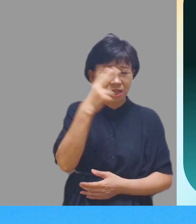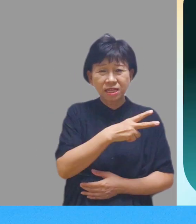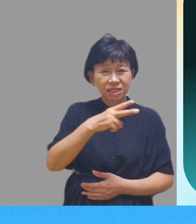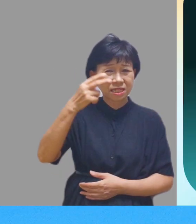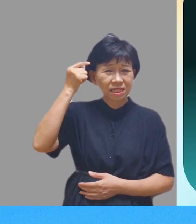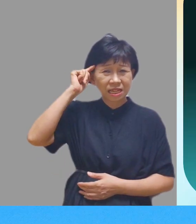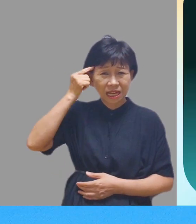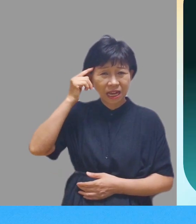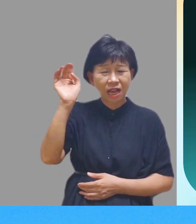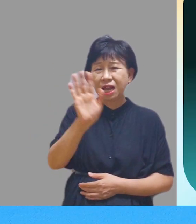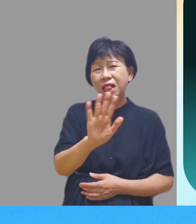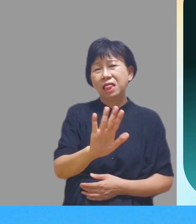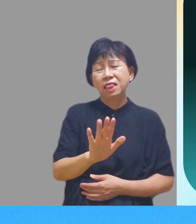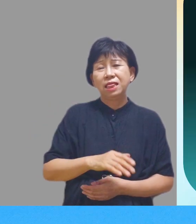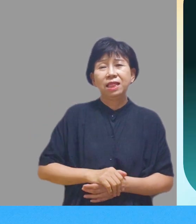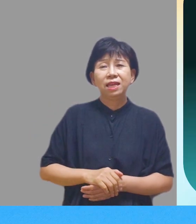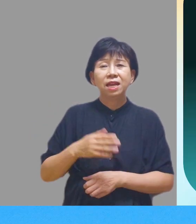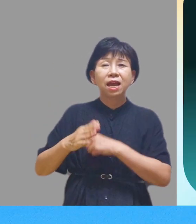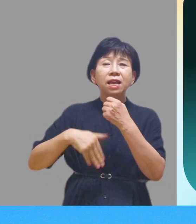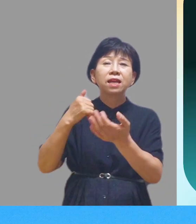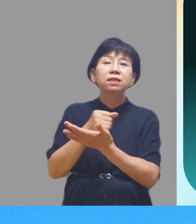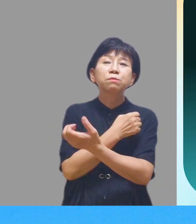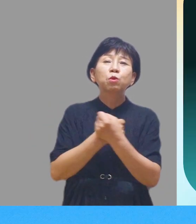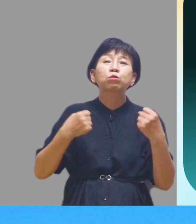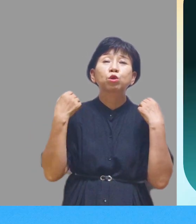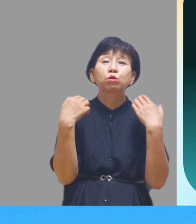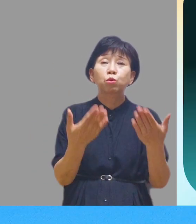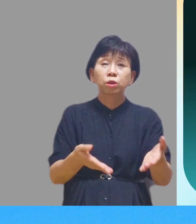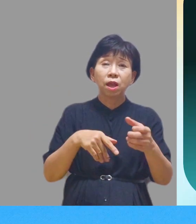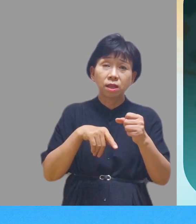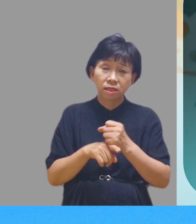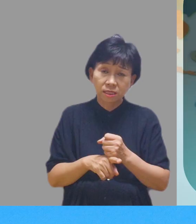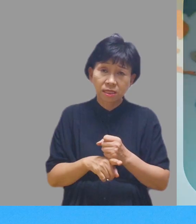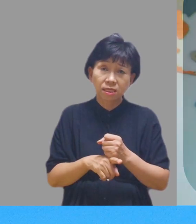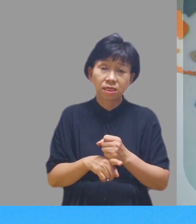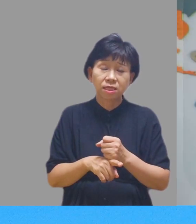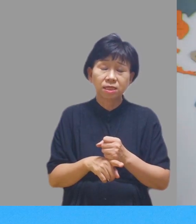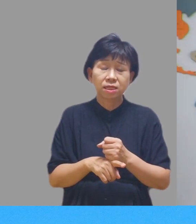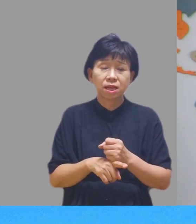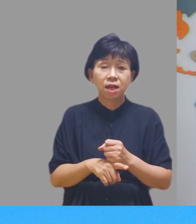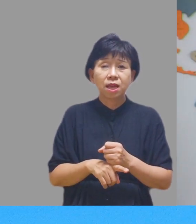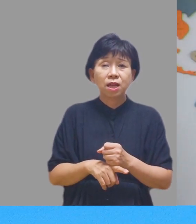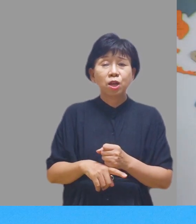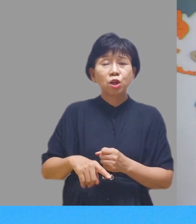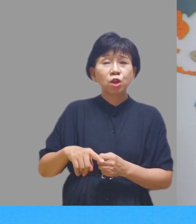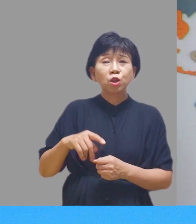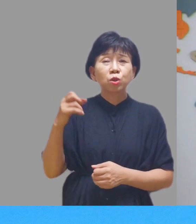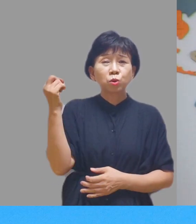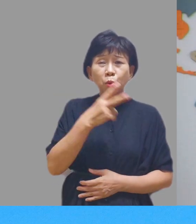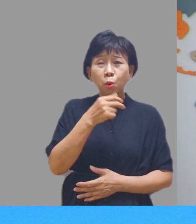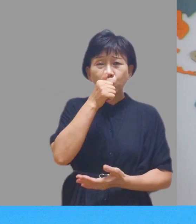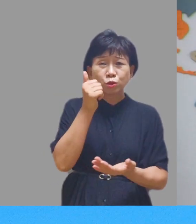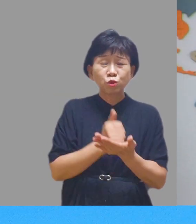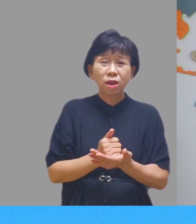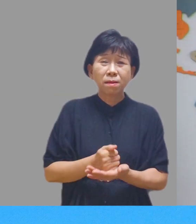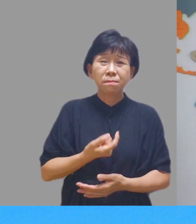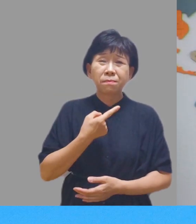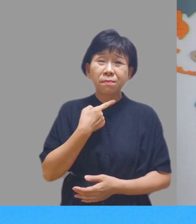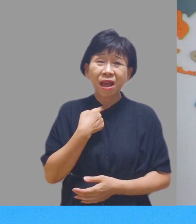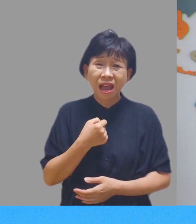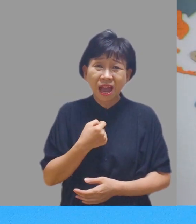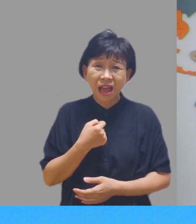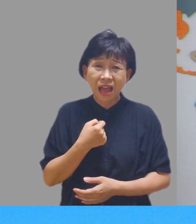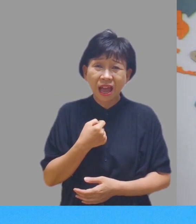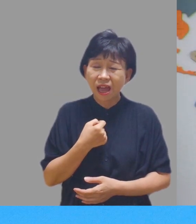하셨느니라. 아멘. 하나님이 우리를 용서하신다는 것은 마치 우리가 결코 그 죄를 지었던 적이 없는,